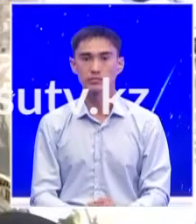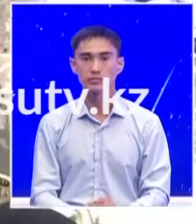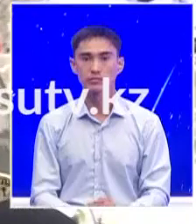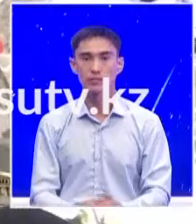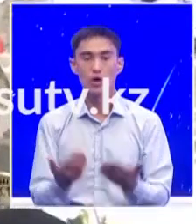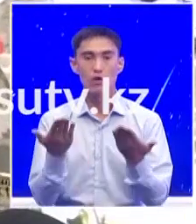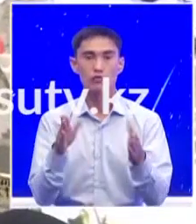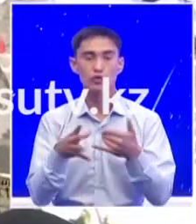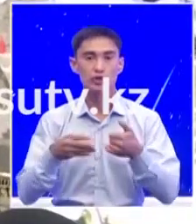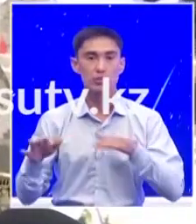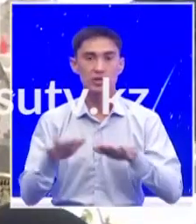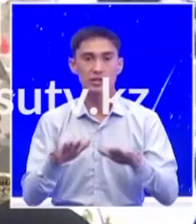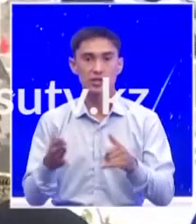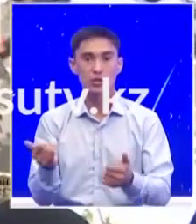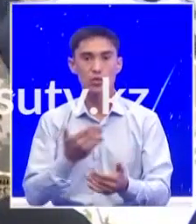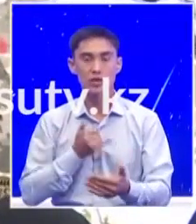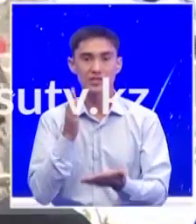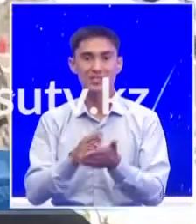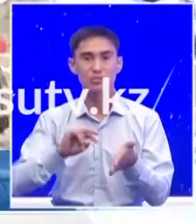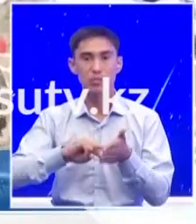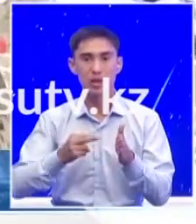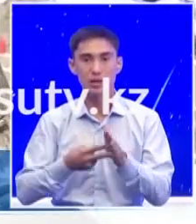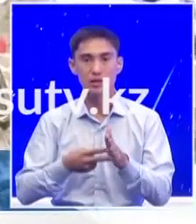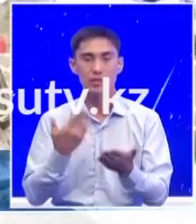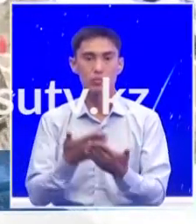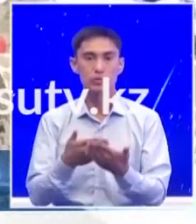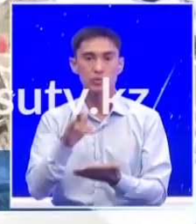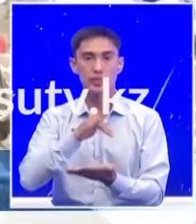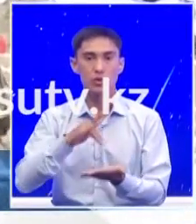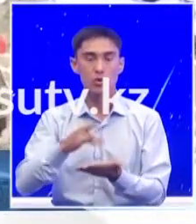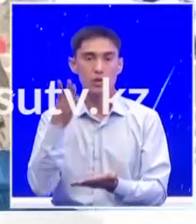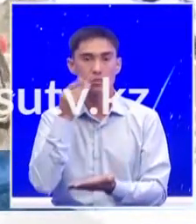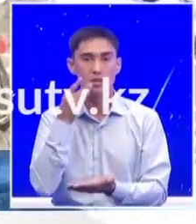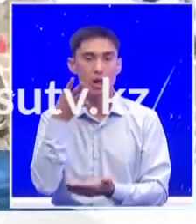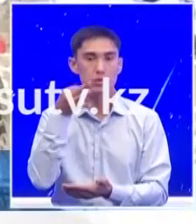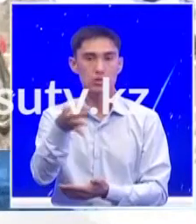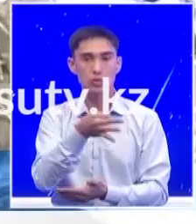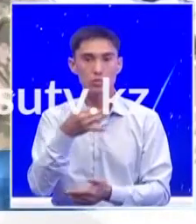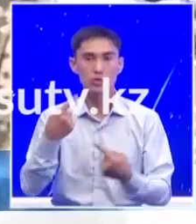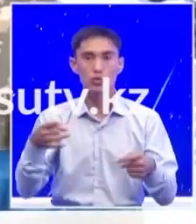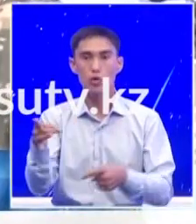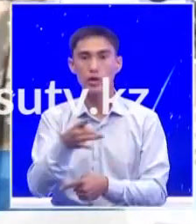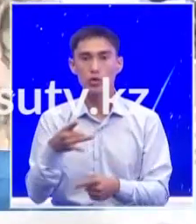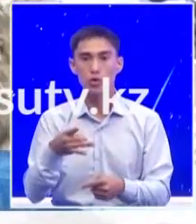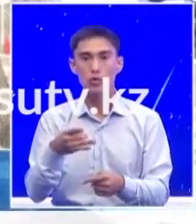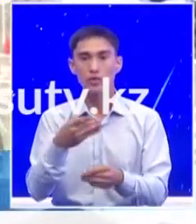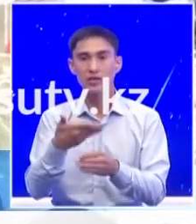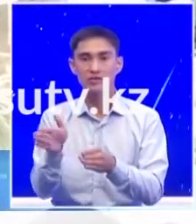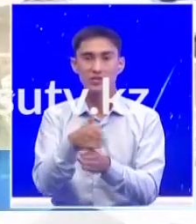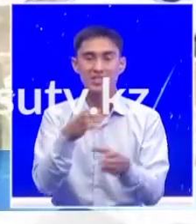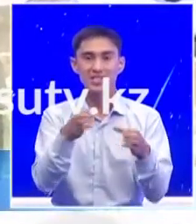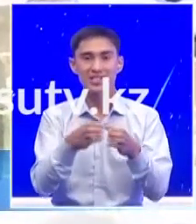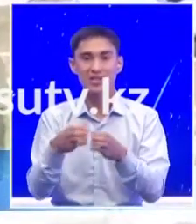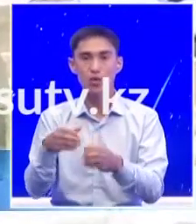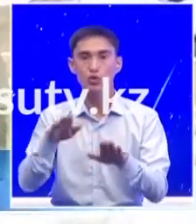В случае землетрясения у нас есть планы, допустим, город Алма-Ата или Алматинская область или другой регион, он разбивается на сектора и